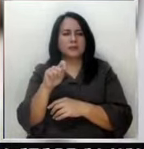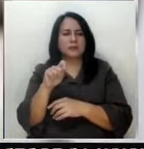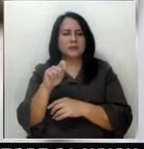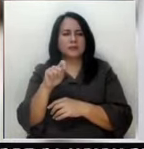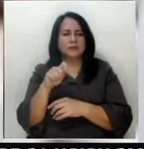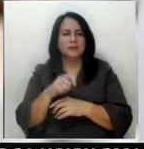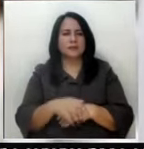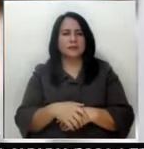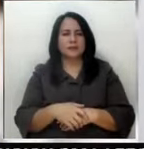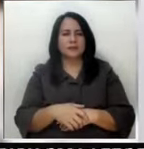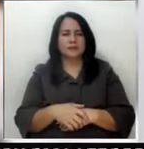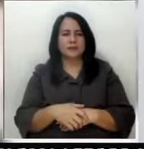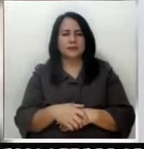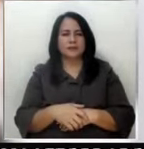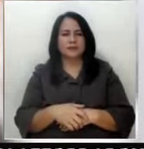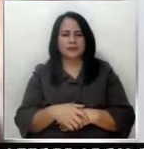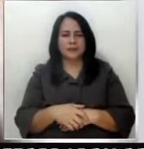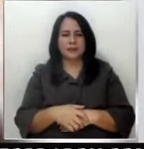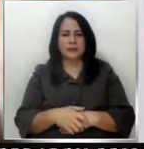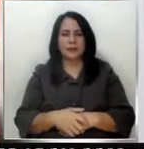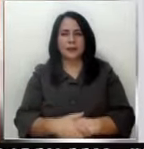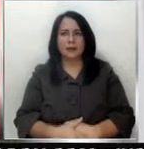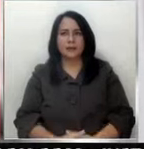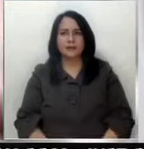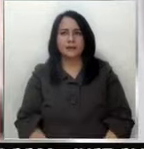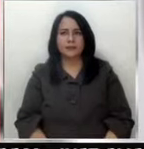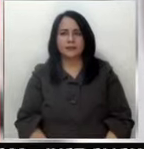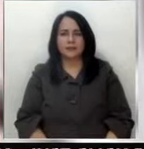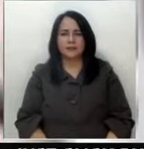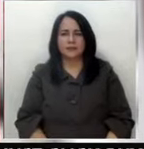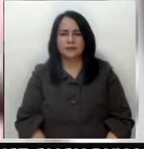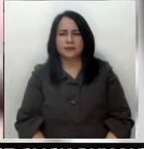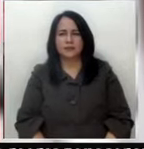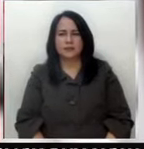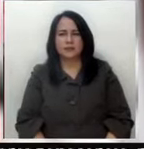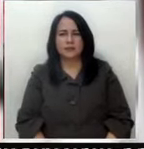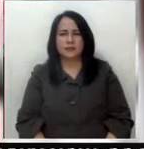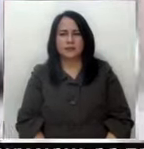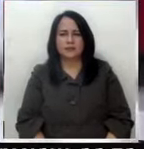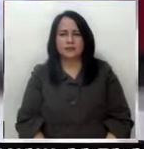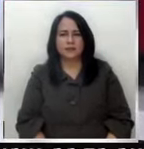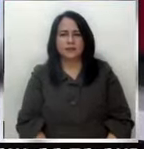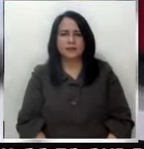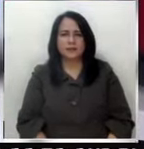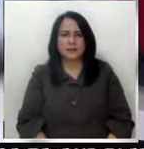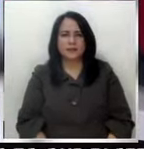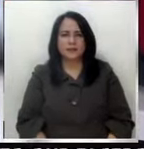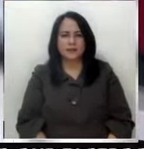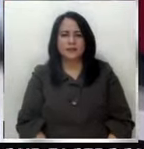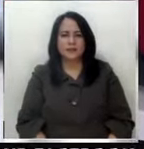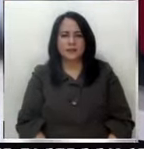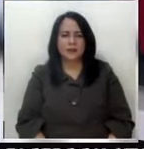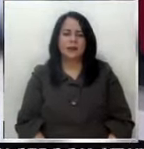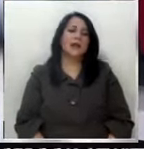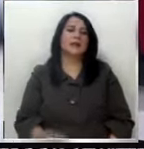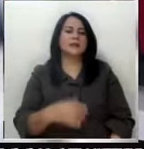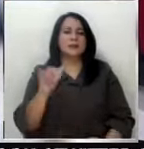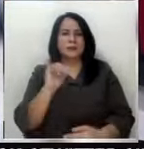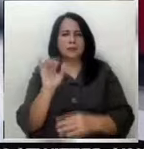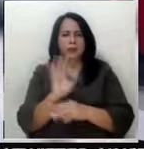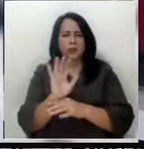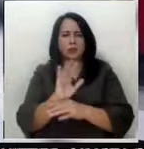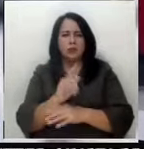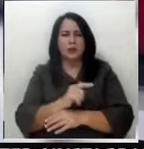News, Tina Panganiban Perez, Nakatutok, 24 oras. Mala pelikula ang sunod-sunod